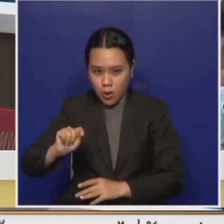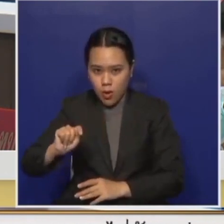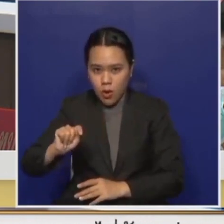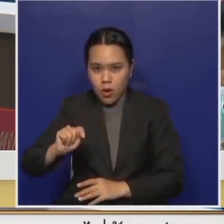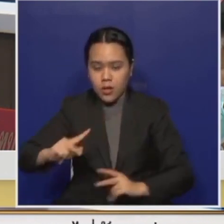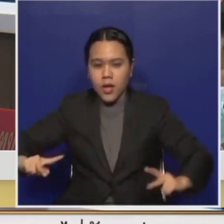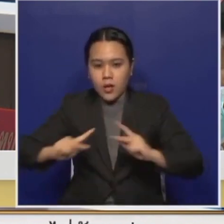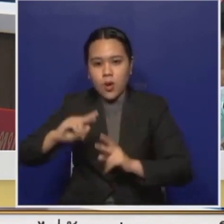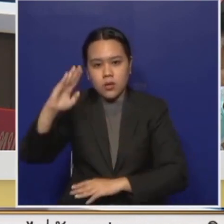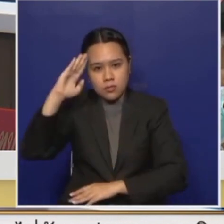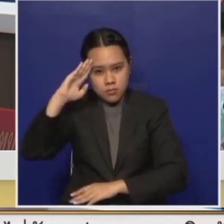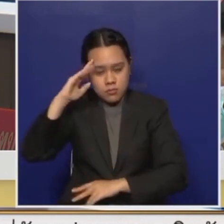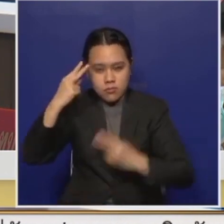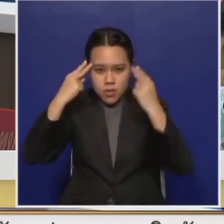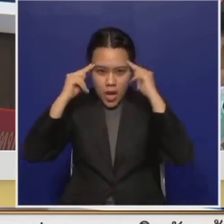รผิชอบ